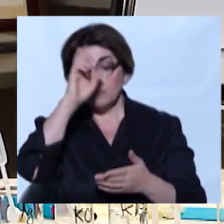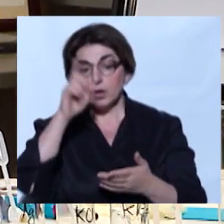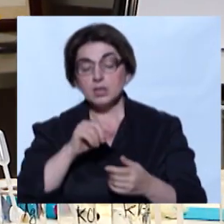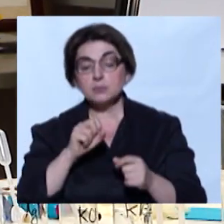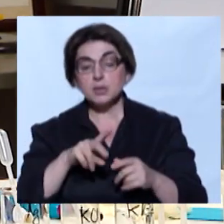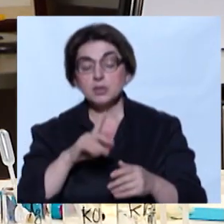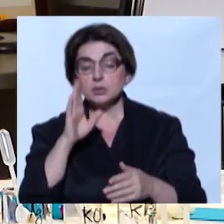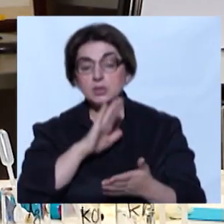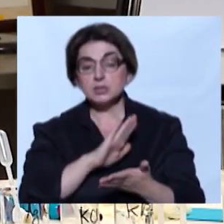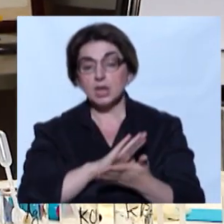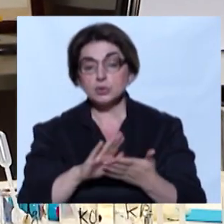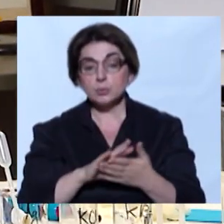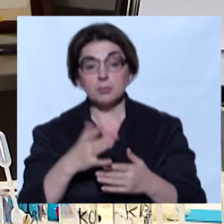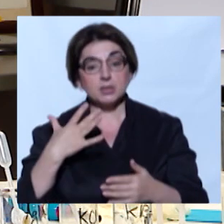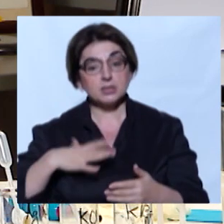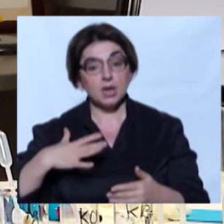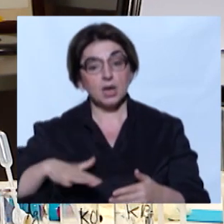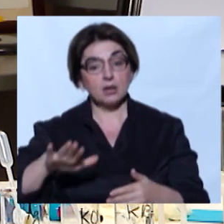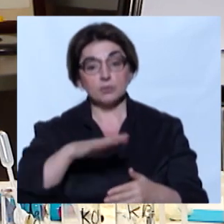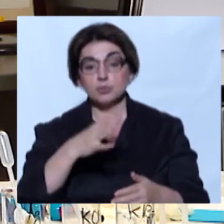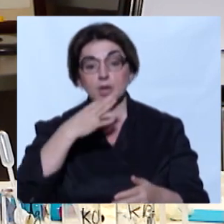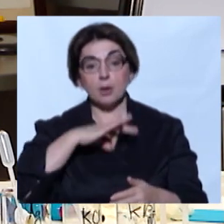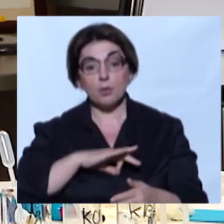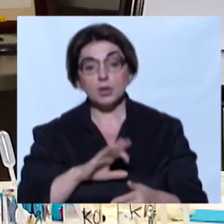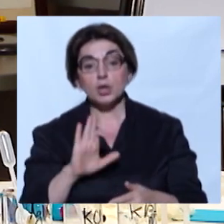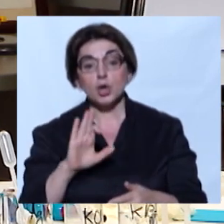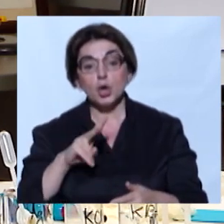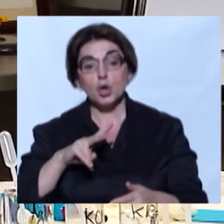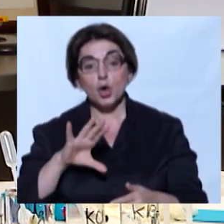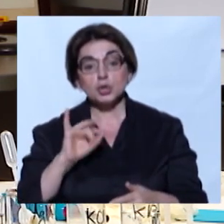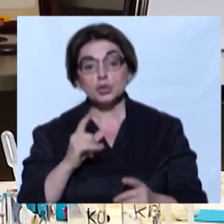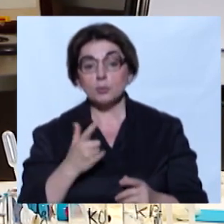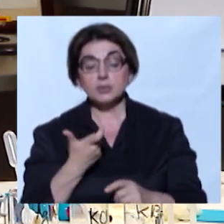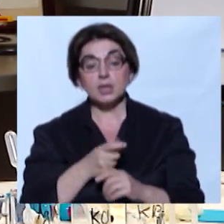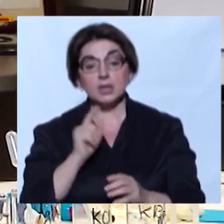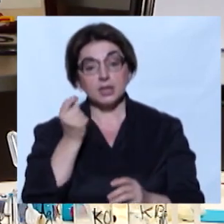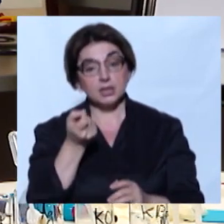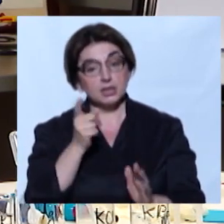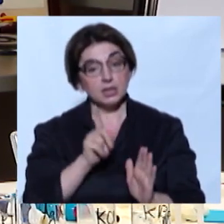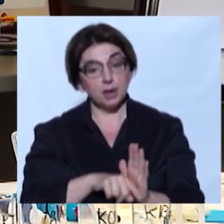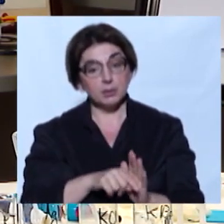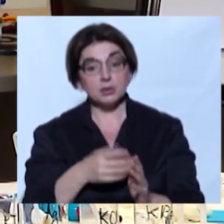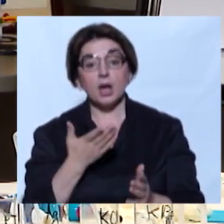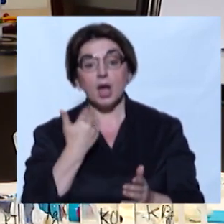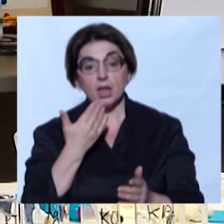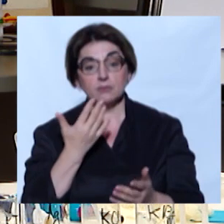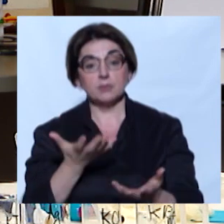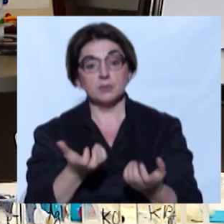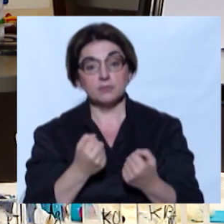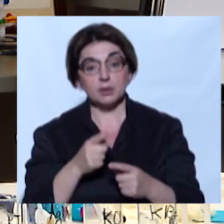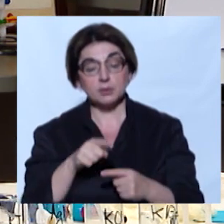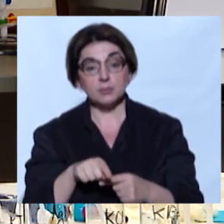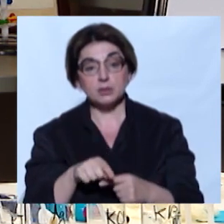გასასუფთავებლად. თუმცა საქართველოში ჩვენ ვიყენებთ ქლორს და ეს არის საკმაოდ იაფი ხელმისაწვდომი მეთოდი და